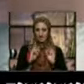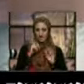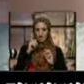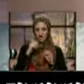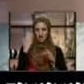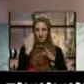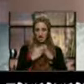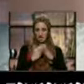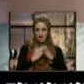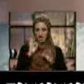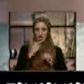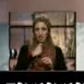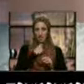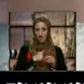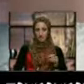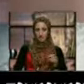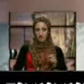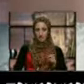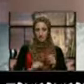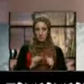لم تخرق من نفسك العوائد؟